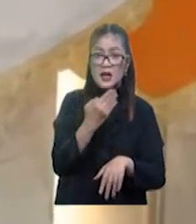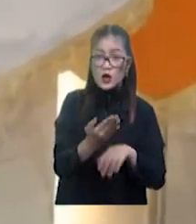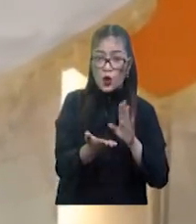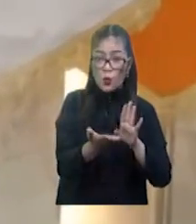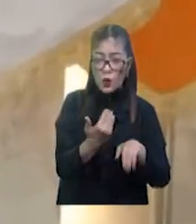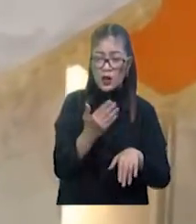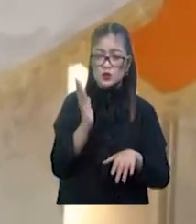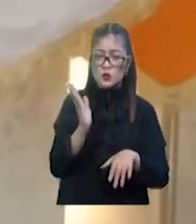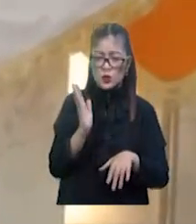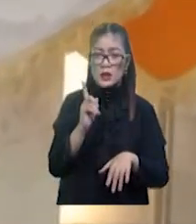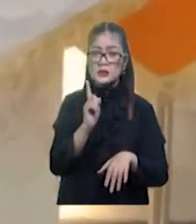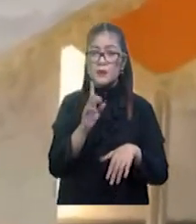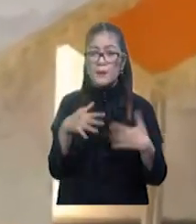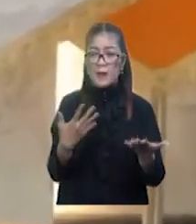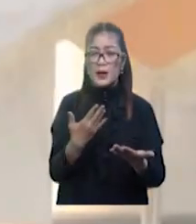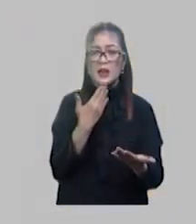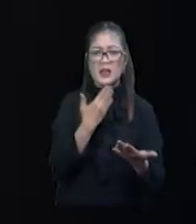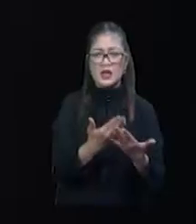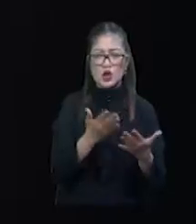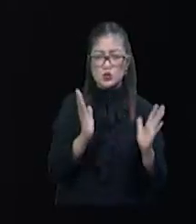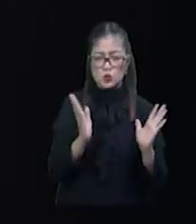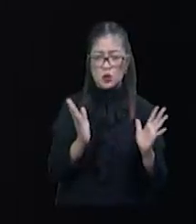kenapa sebab-sebabnya, apa yang terjadi gitu sebenarnya ya.